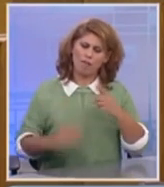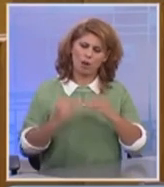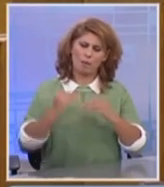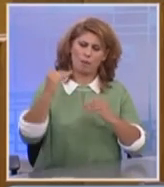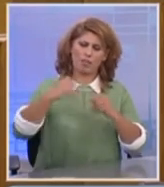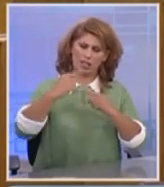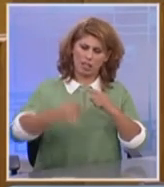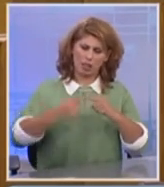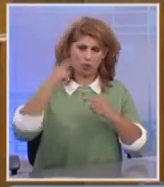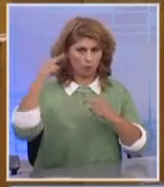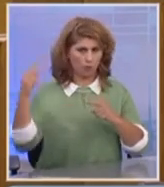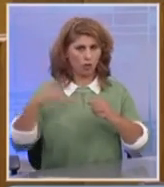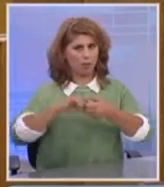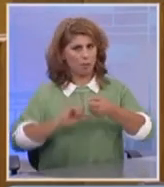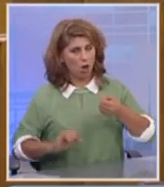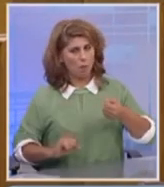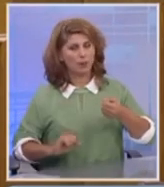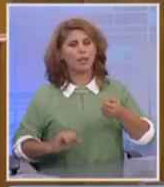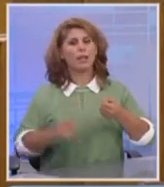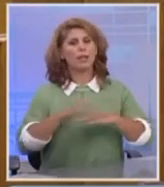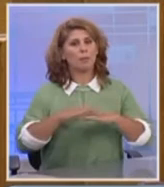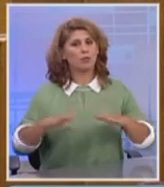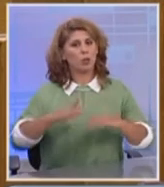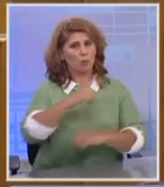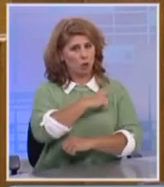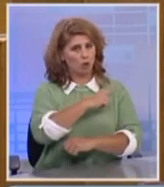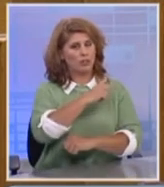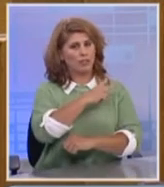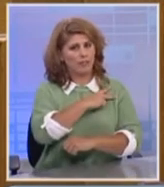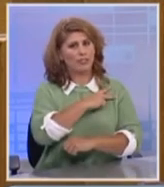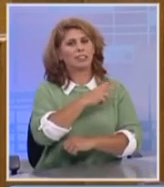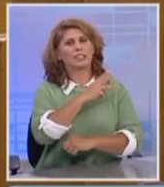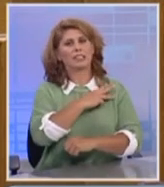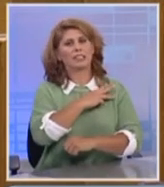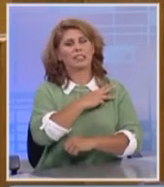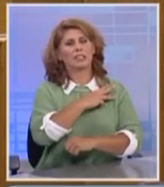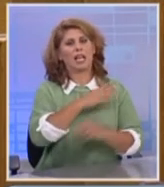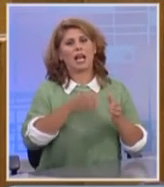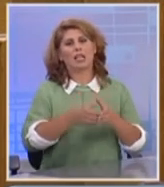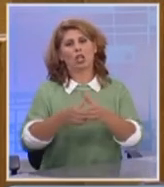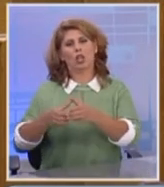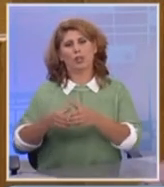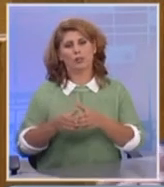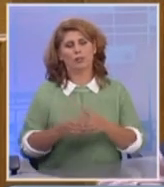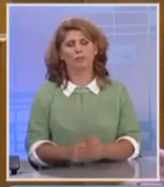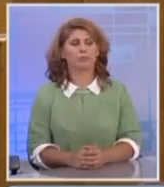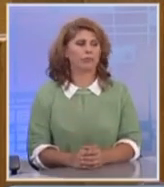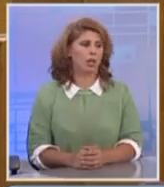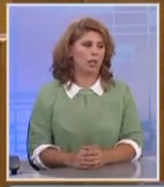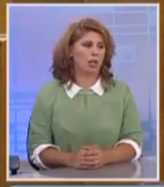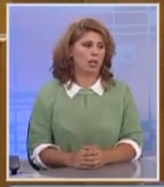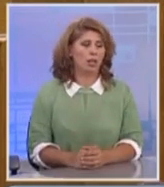κύκλους σπουδών, διπλώματα και αποφύτους πρώτης, δεύτερης και τρίτης κατηγορίας. Είναι